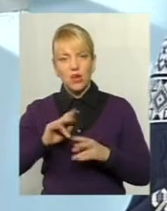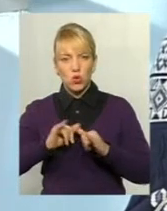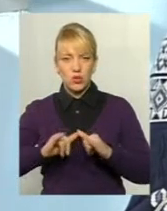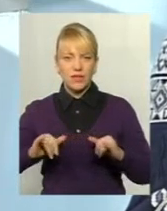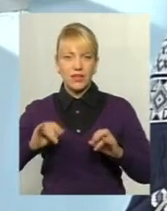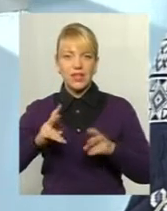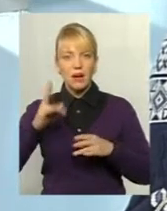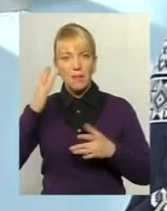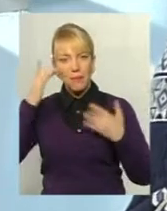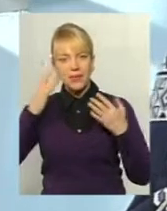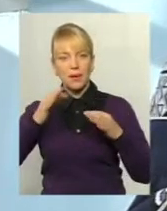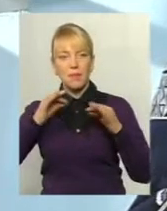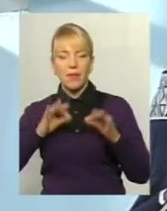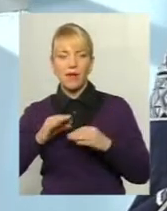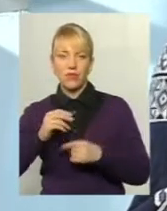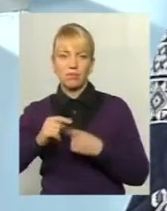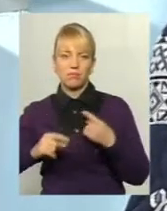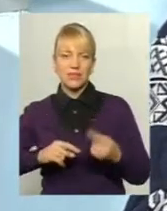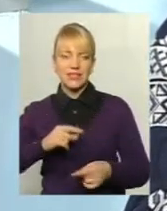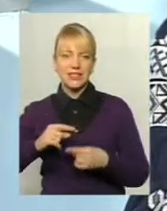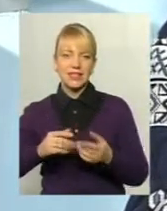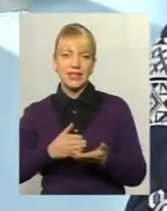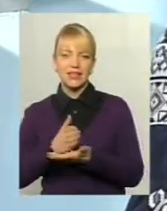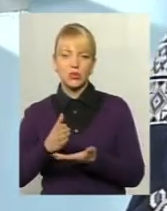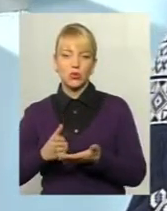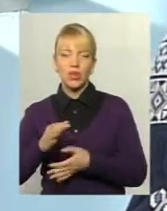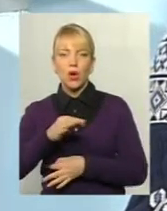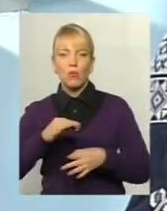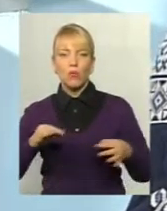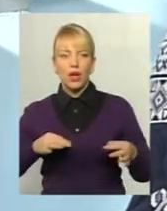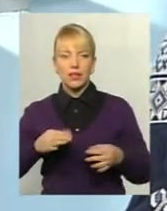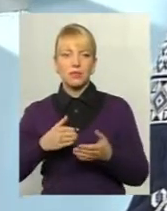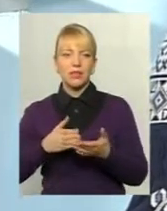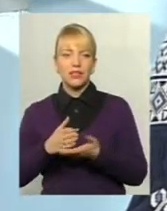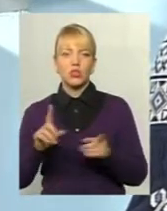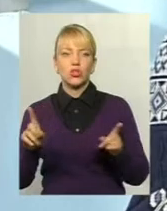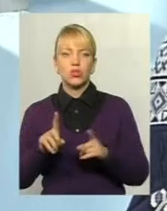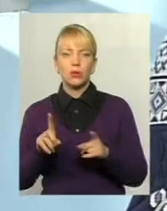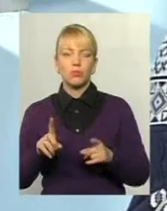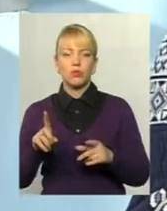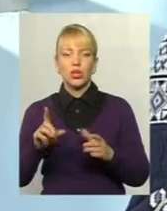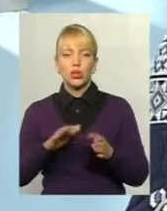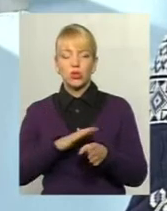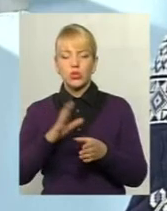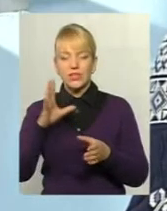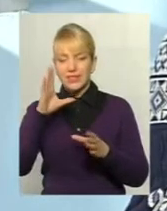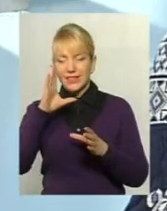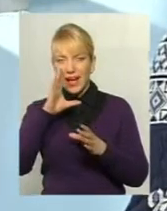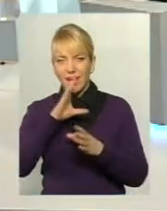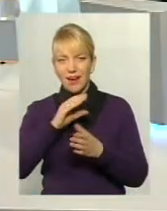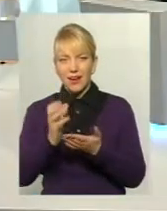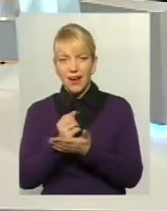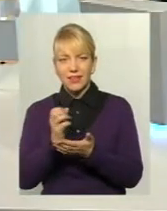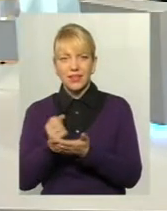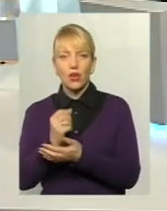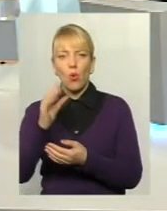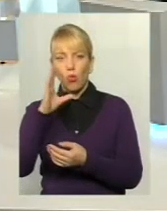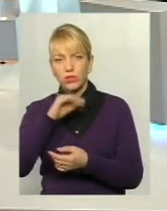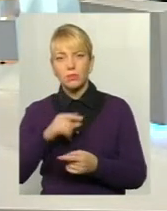мислити правильними бізнес-категоріями, проектними категоріями для того, щоб досягати успіху. І фонд